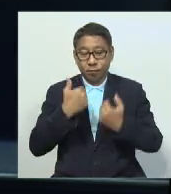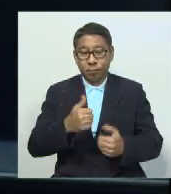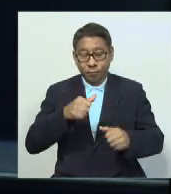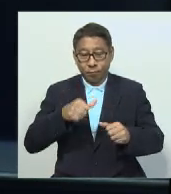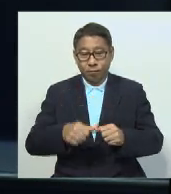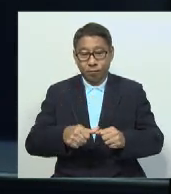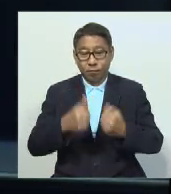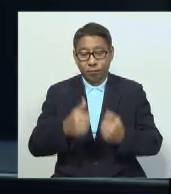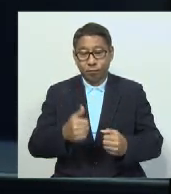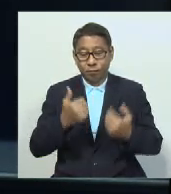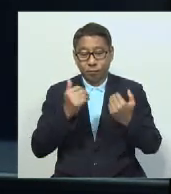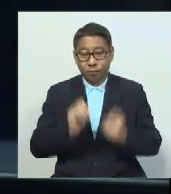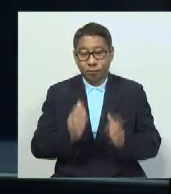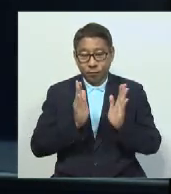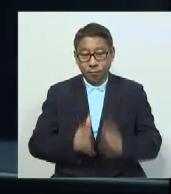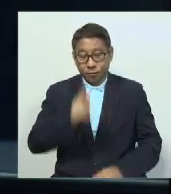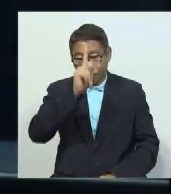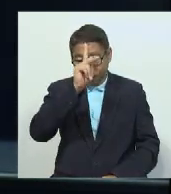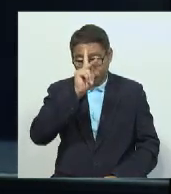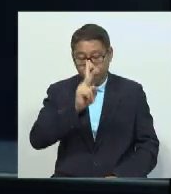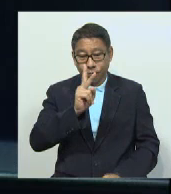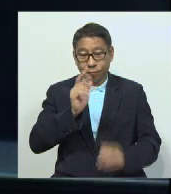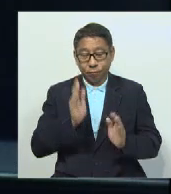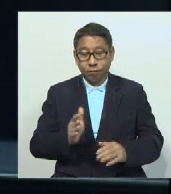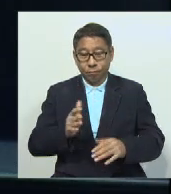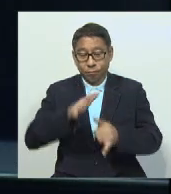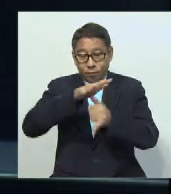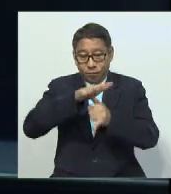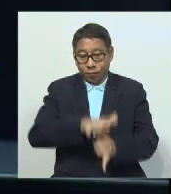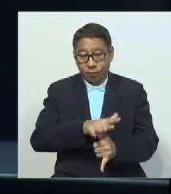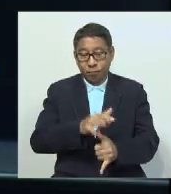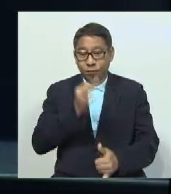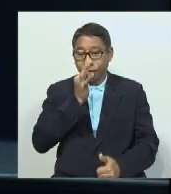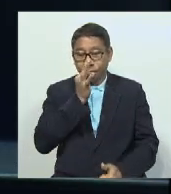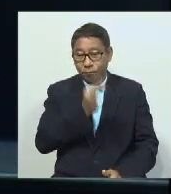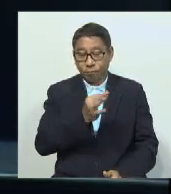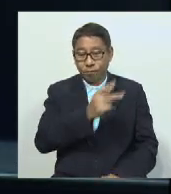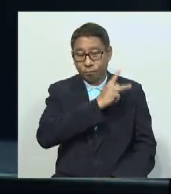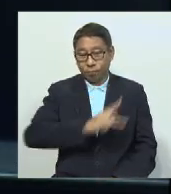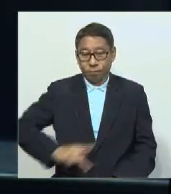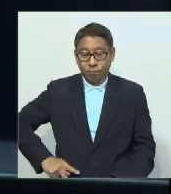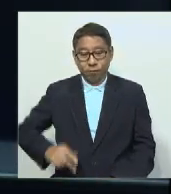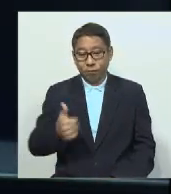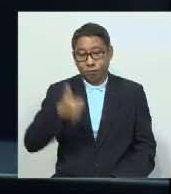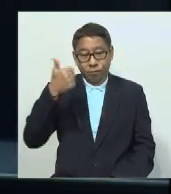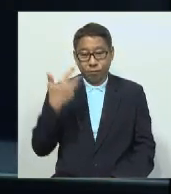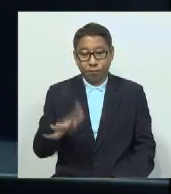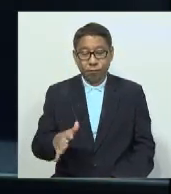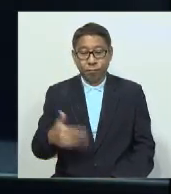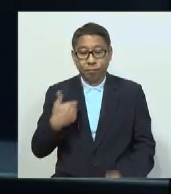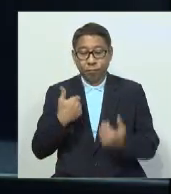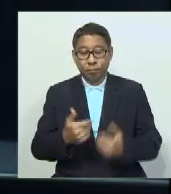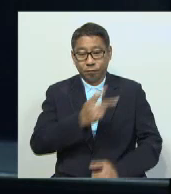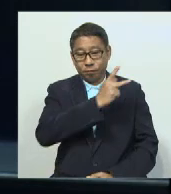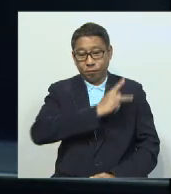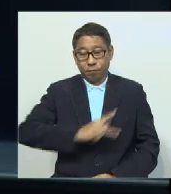ทรงดำรงอยู่ในฐานะอันเป็นที่เคารพสักการะผู้ใดจะละเมิดกล่าวหาหรือฟ้องร้องพระมหากษัตริย์ในทางใดๆมิได้อีกทั้งพระ